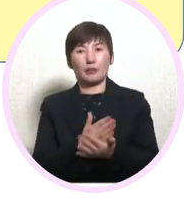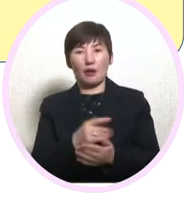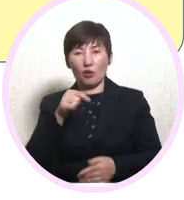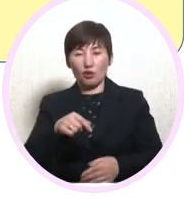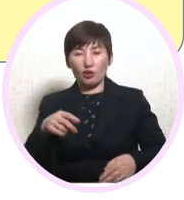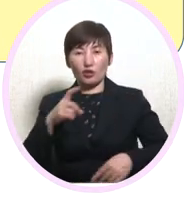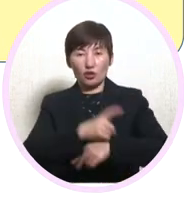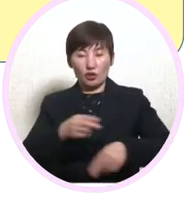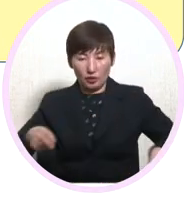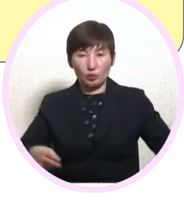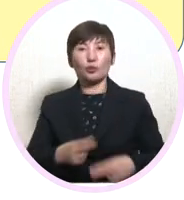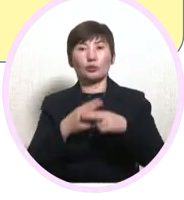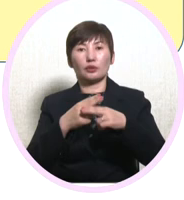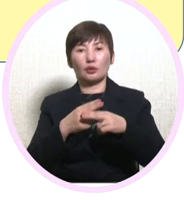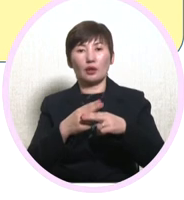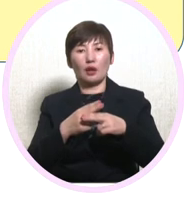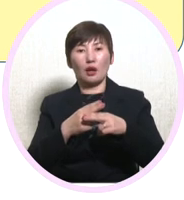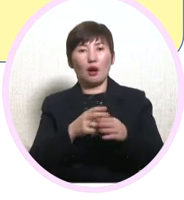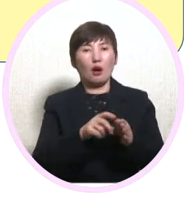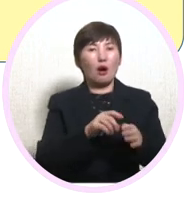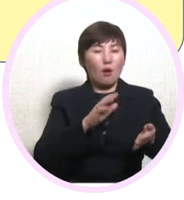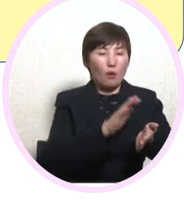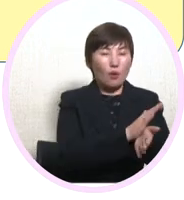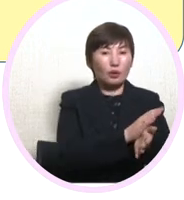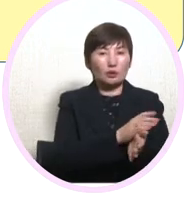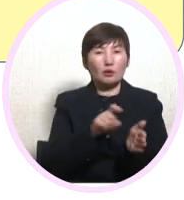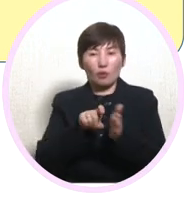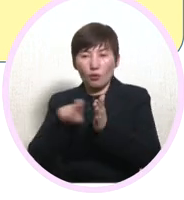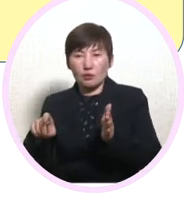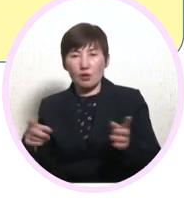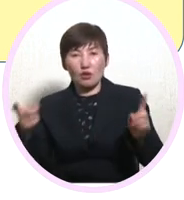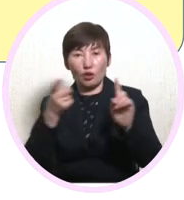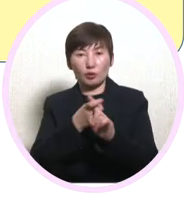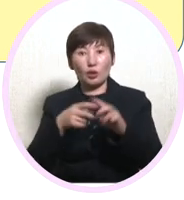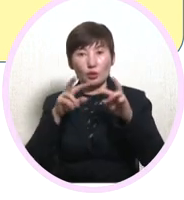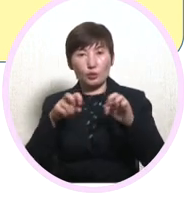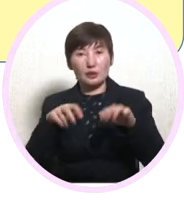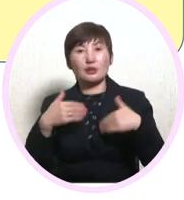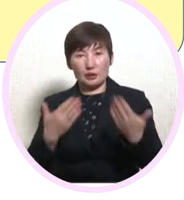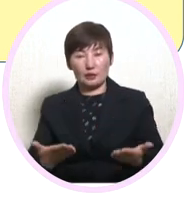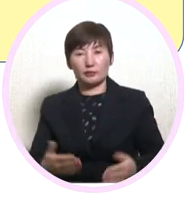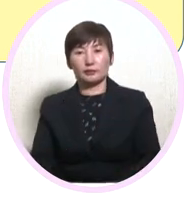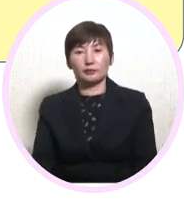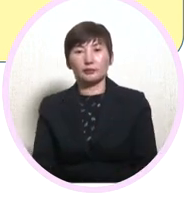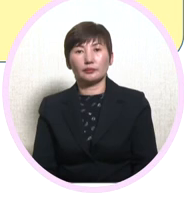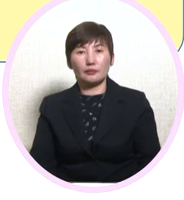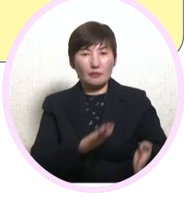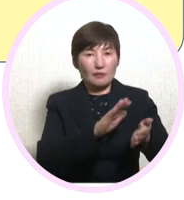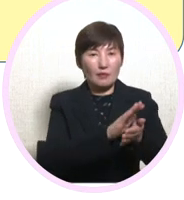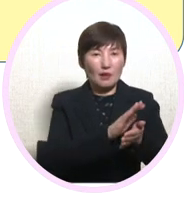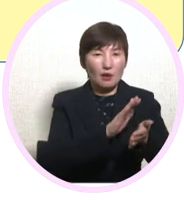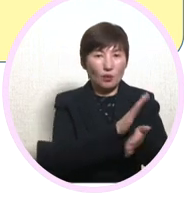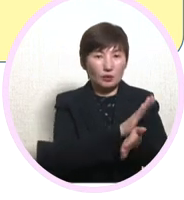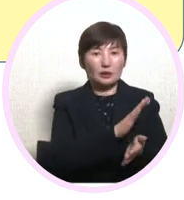дүгнэтгэе. Бид өнөөдөр хурд хугацааны хамаарлыг судалсан. За тэгэхээр хурдтал нь